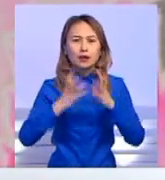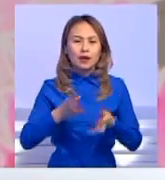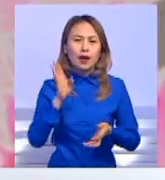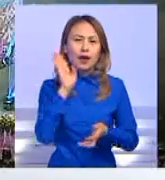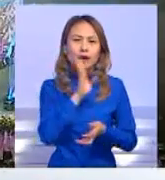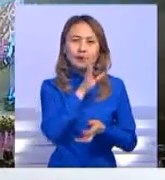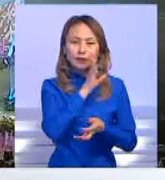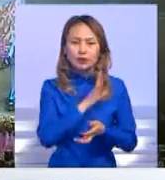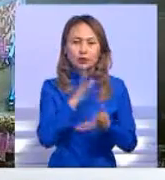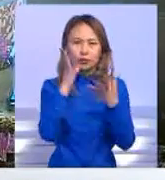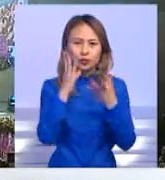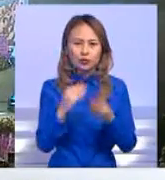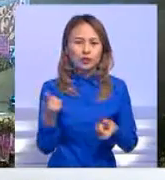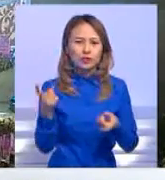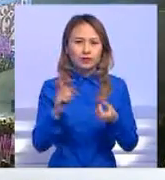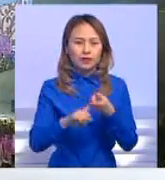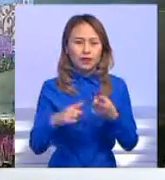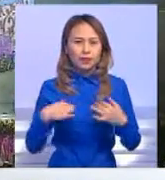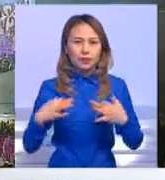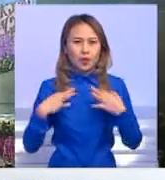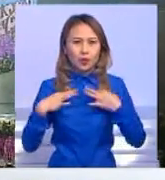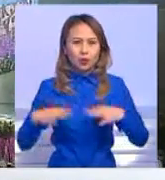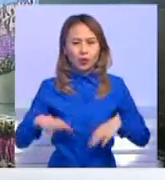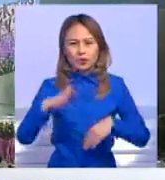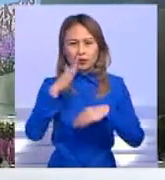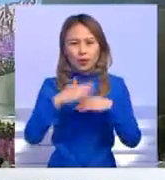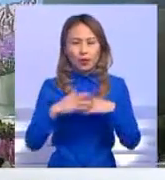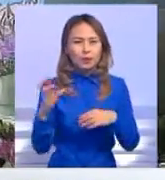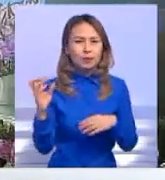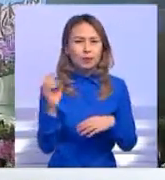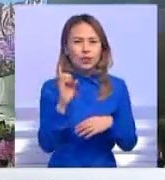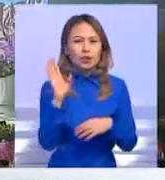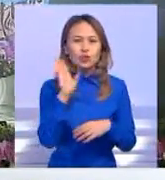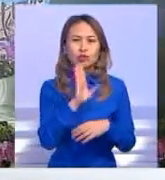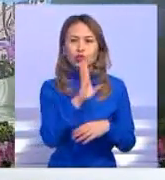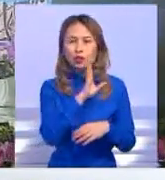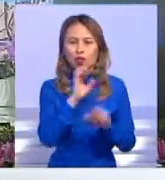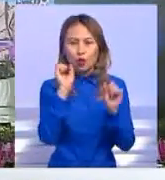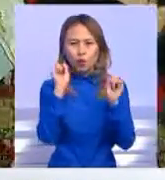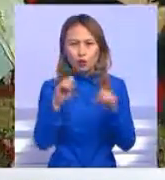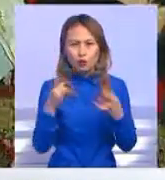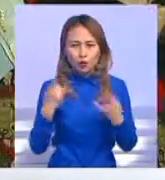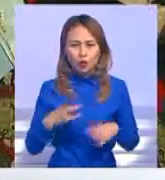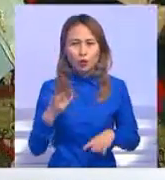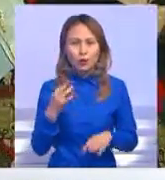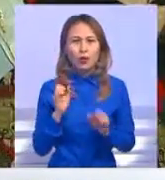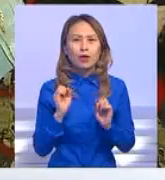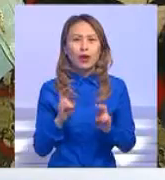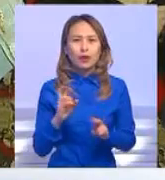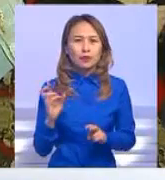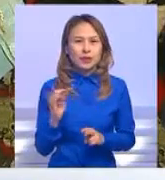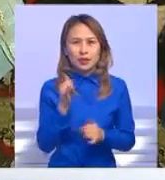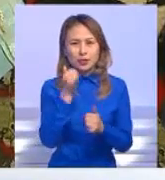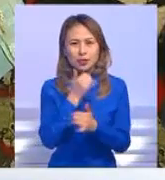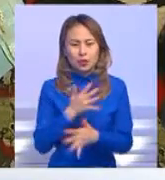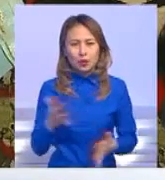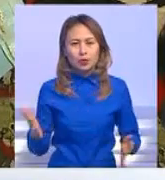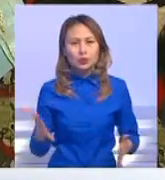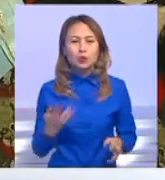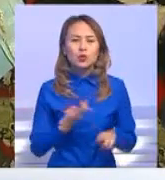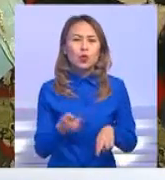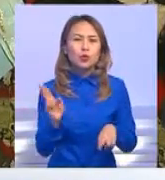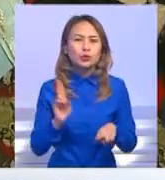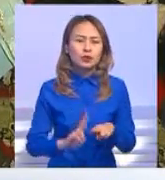күні қарсаңында жарияладым. Әйелдерсіз күн көруге болады, бірақ көрген күні күн болмайды деген екен Қадыр ақын.